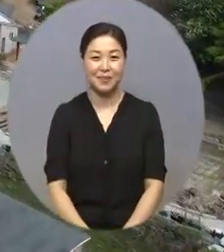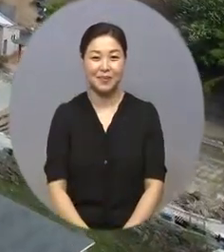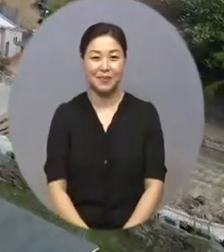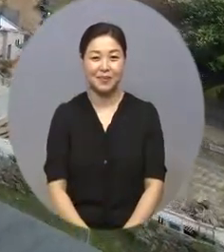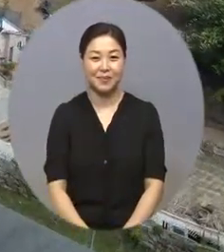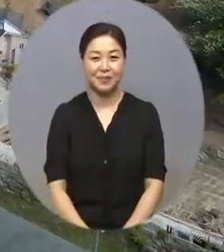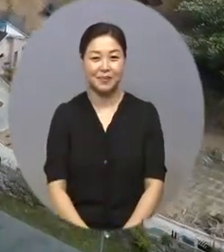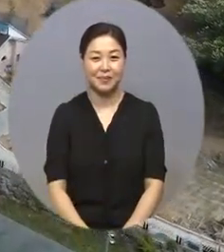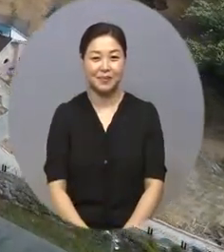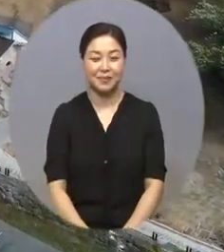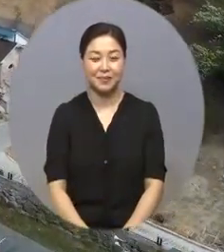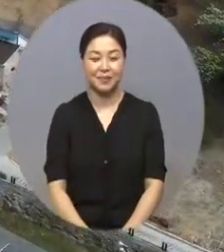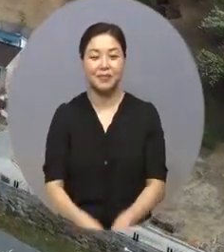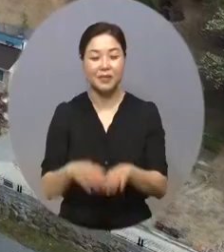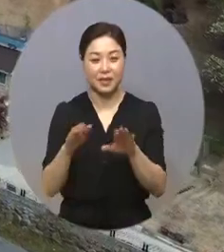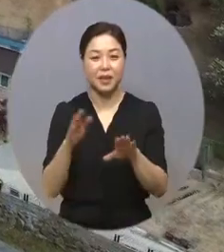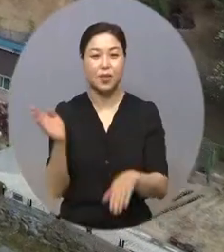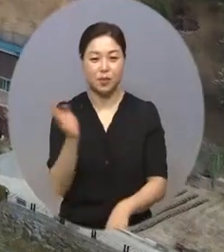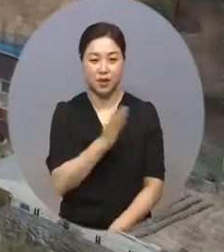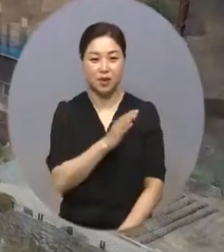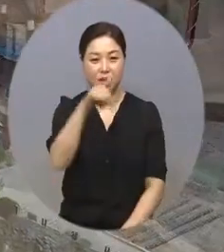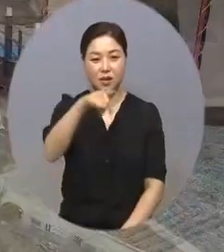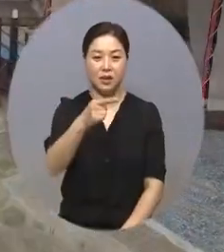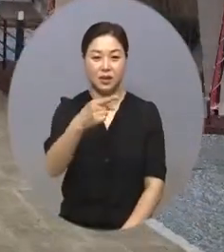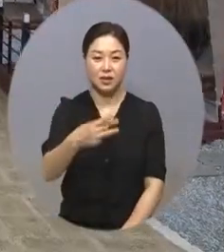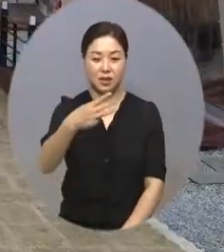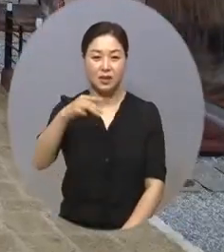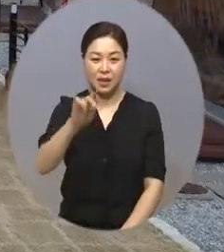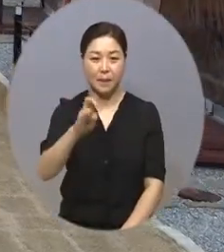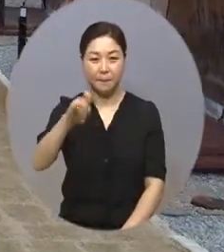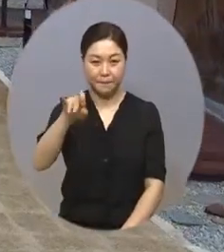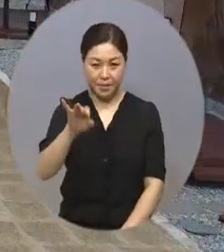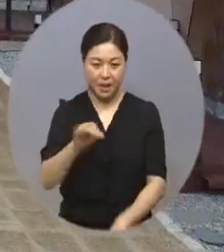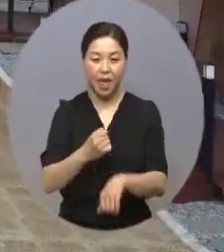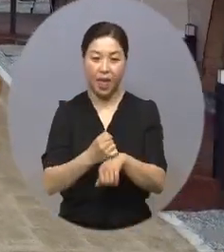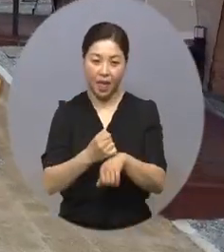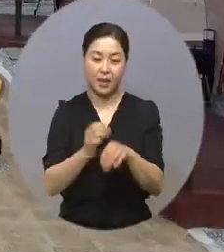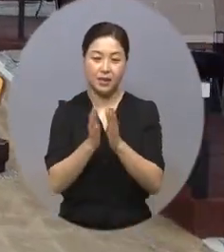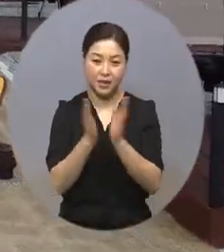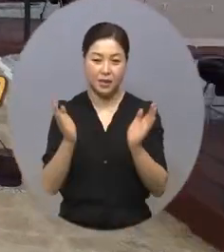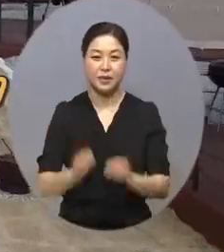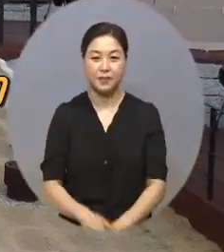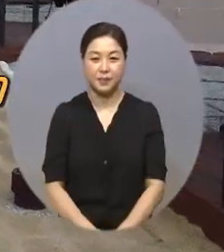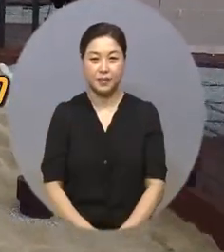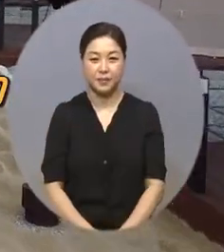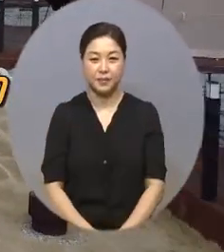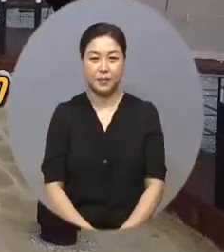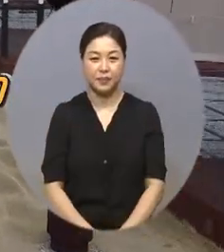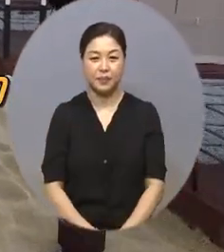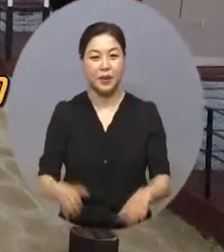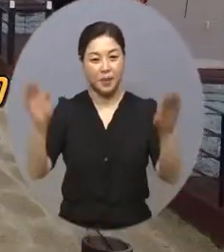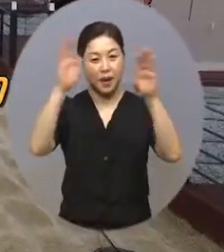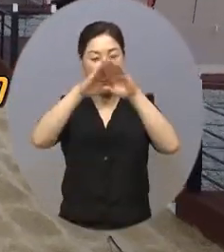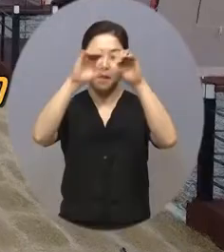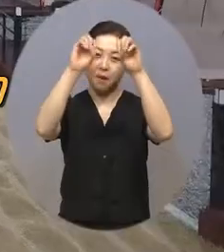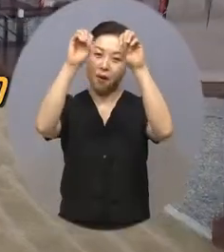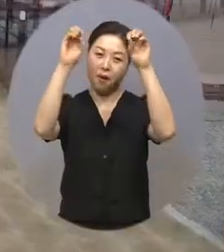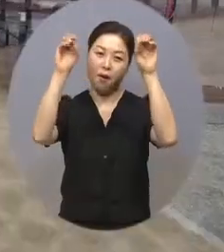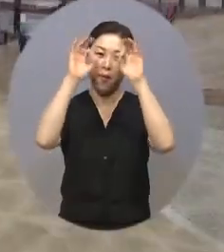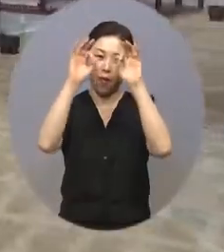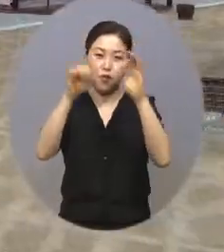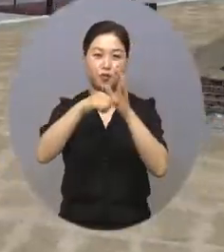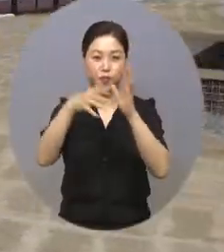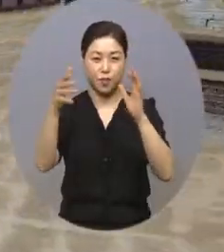짜 이제부터 본격적 2 글램핑을 해볼까요 밤하늘의 별 보기를 유명한 이것은